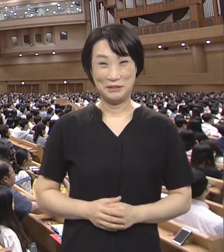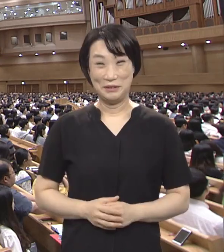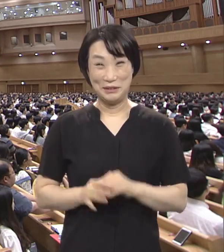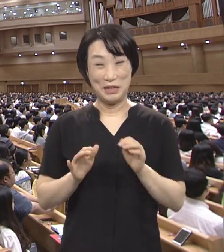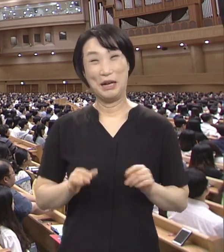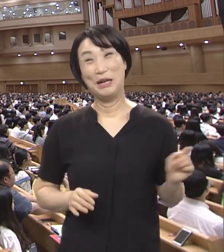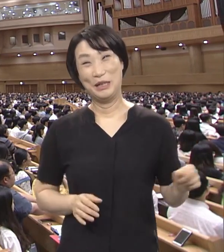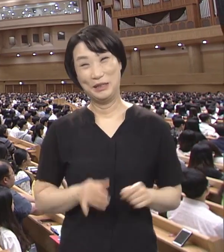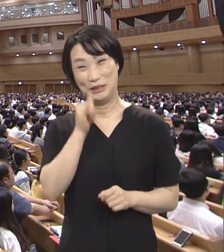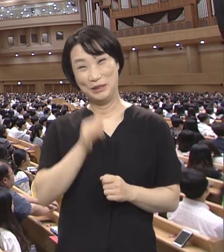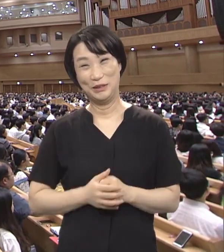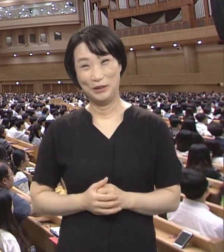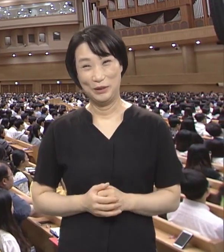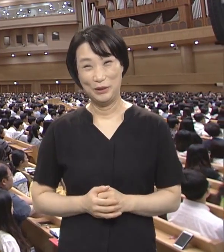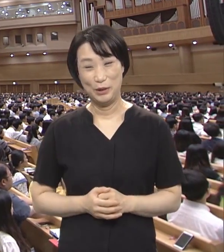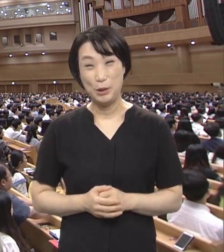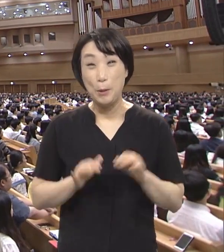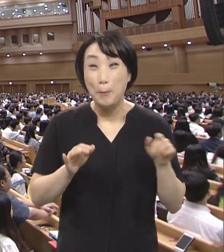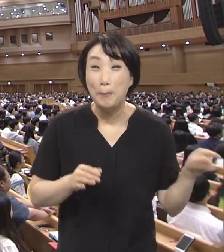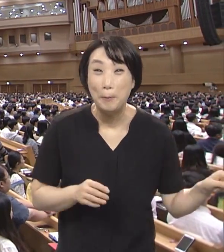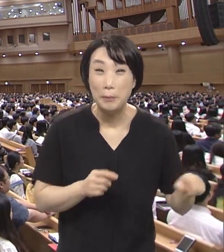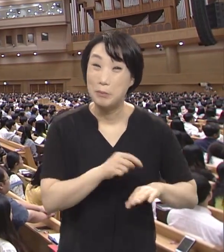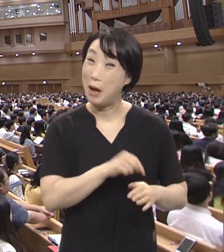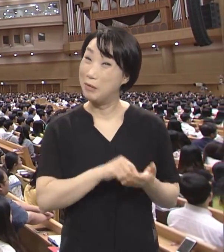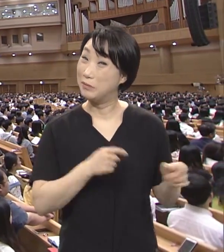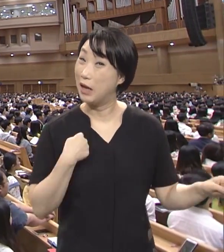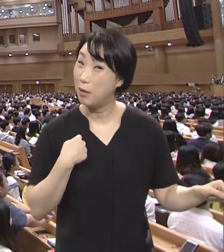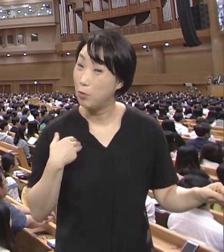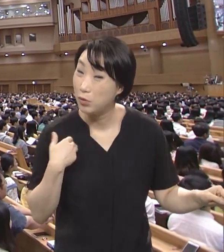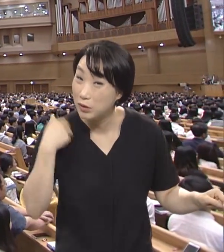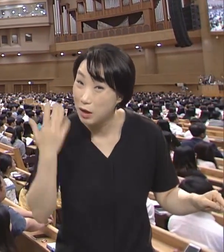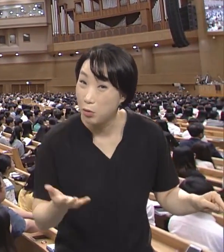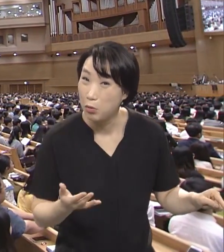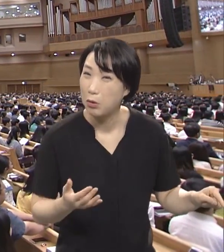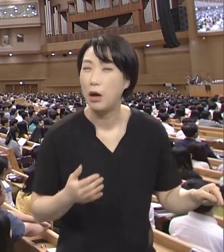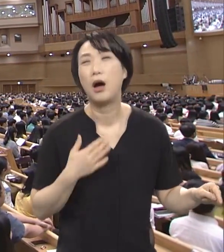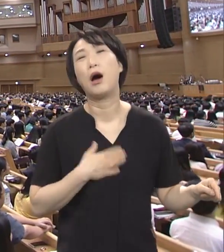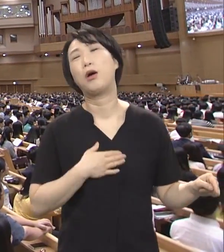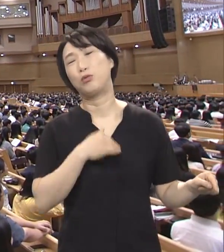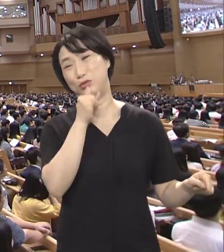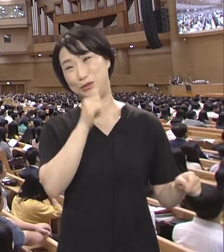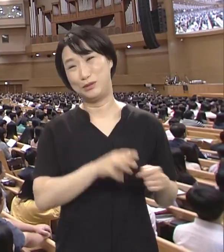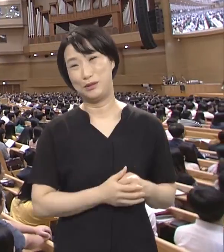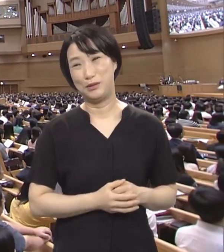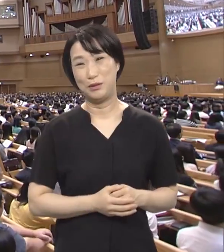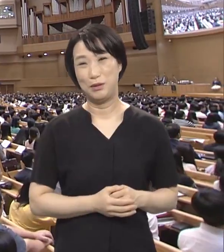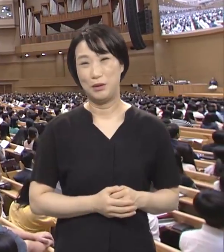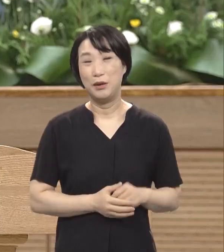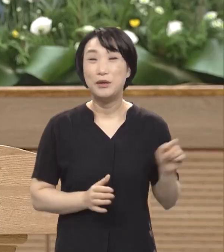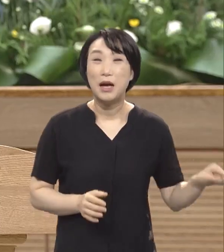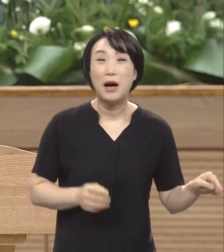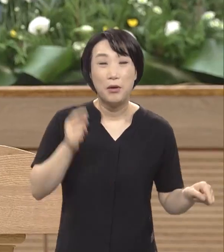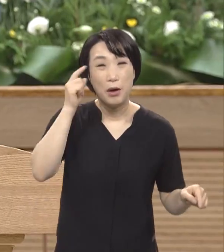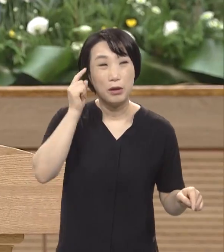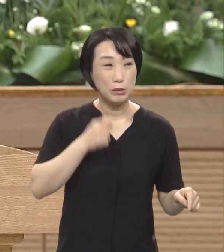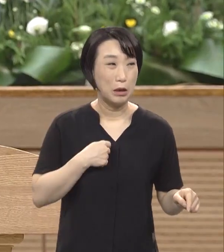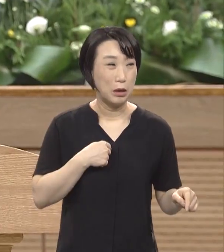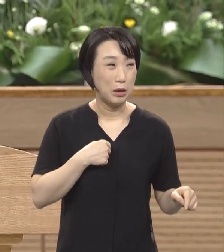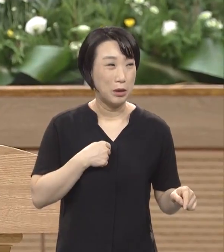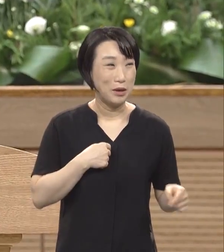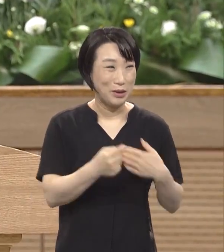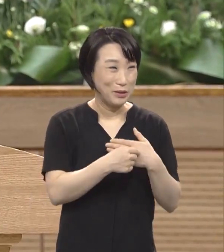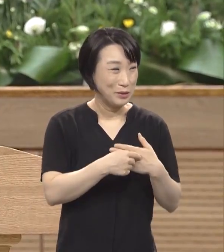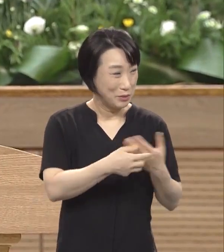그런 거요. 왜 그 마음을 모르겠어요? 그 마음을. 예, 감동되는